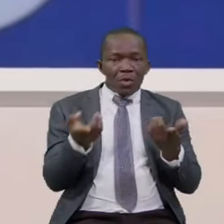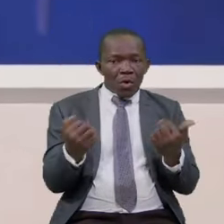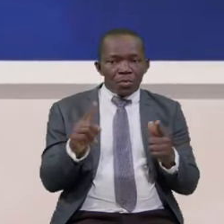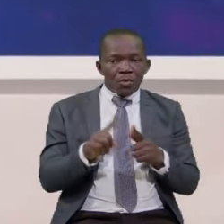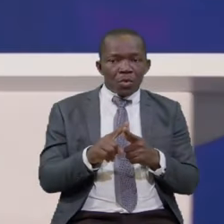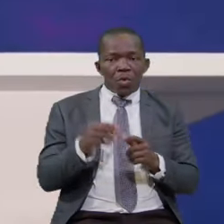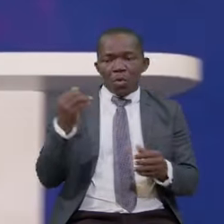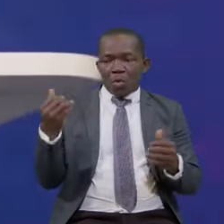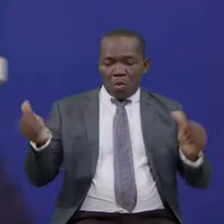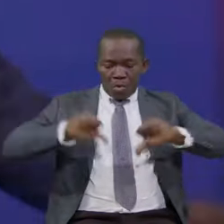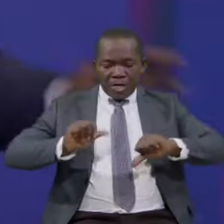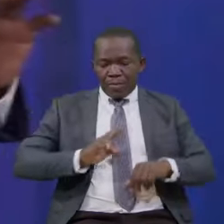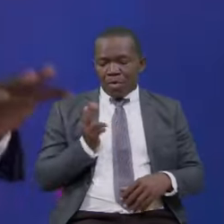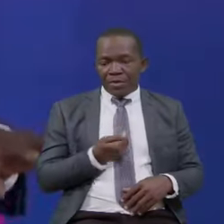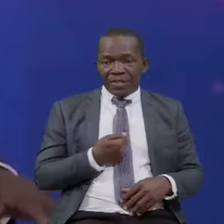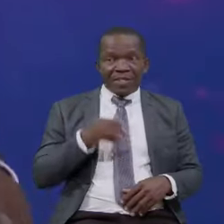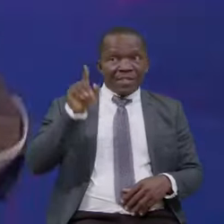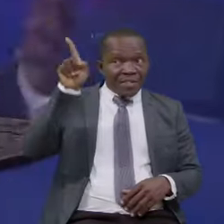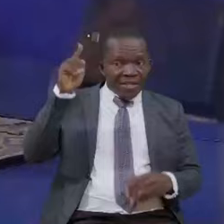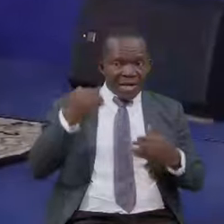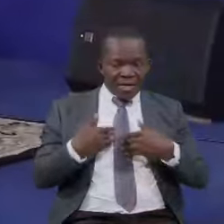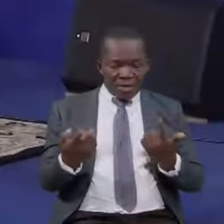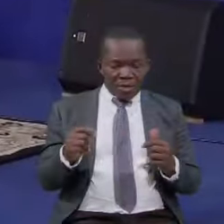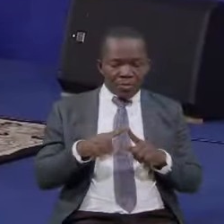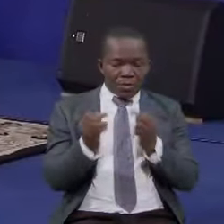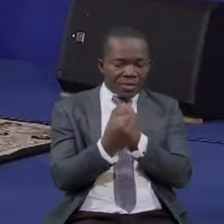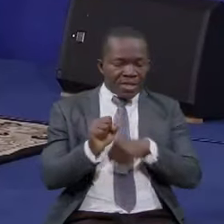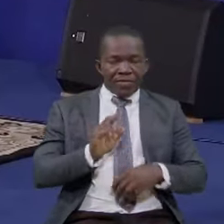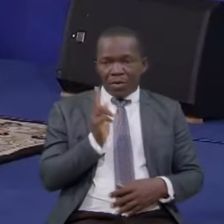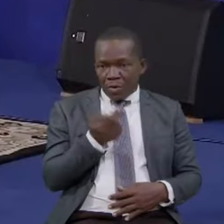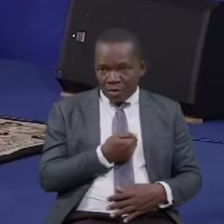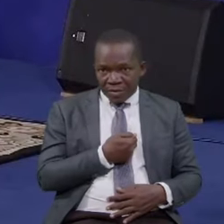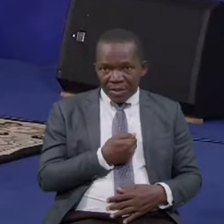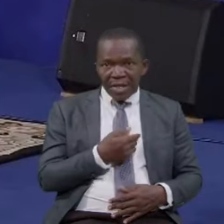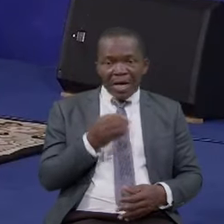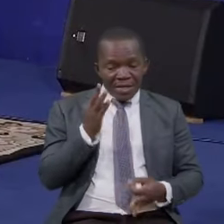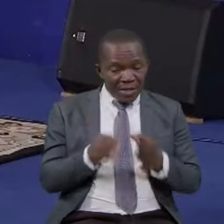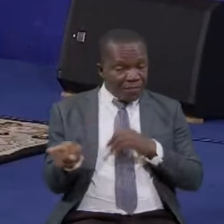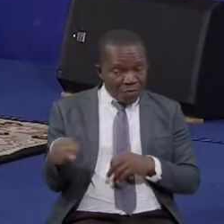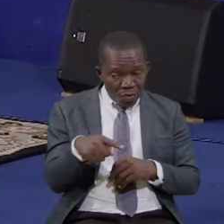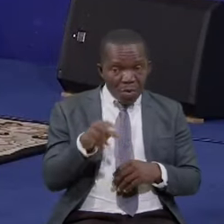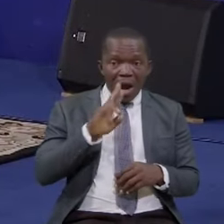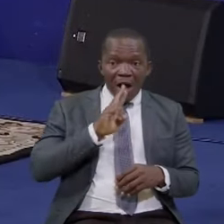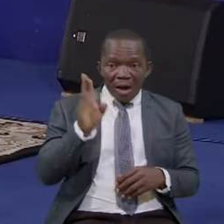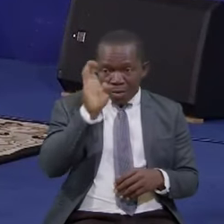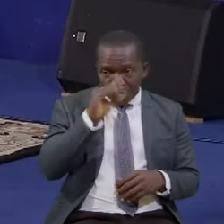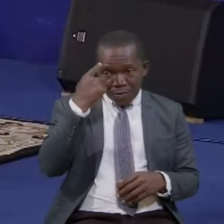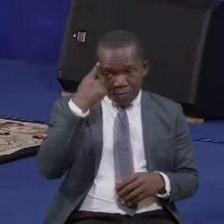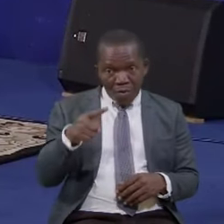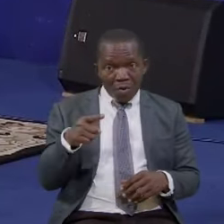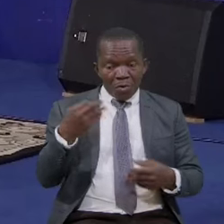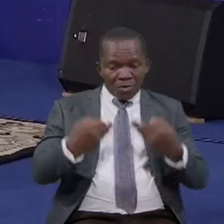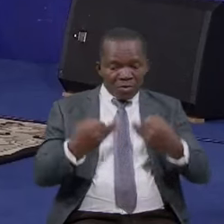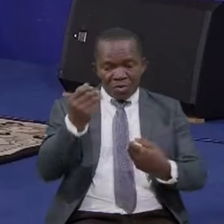mais tu dit je j'attends ce jugement d'accord ce que tu cherches tu vas trouver et demander tu